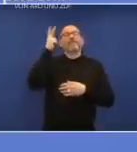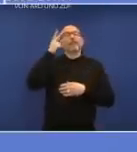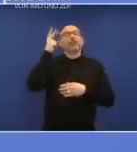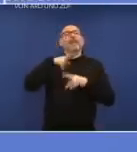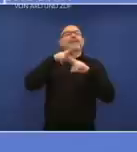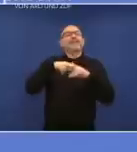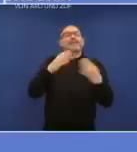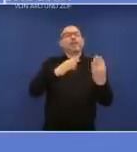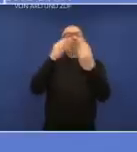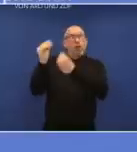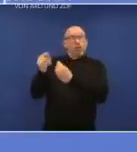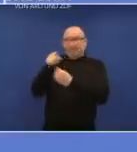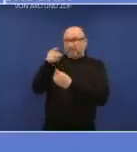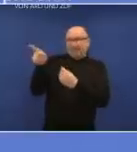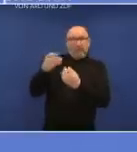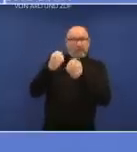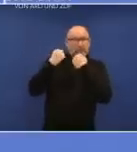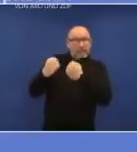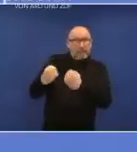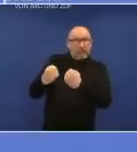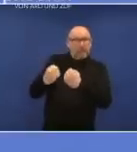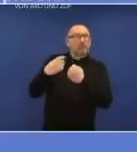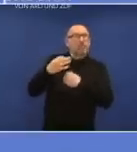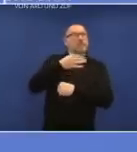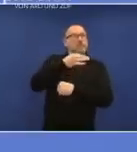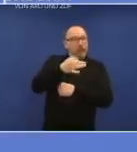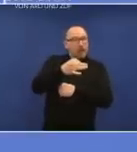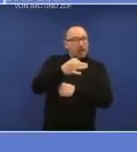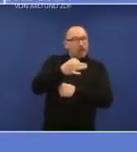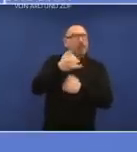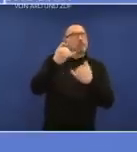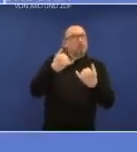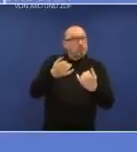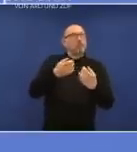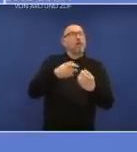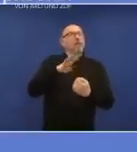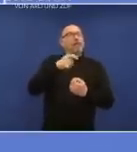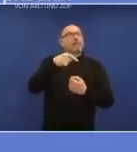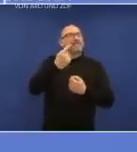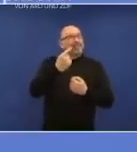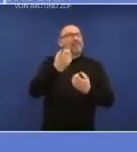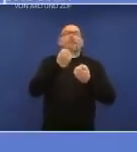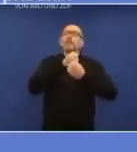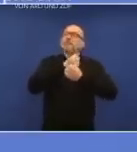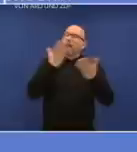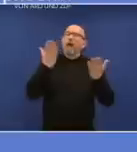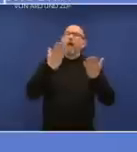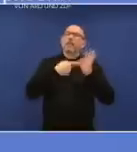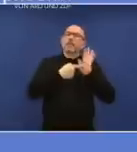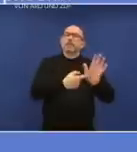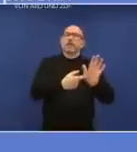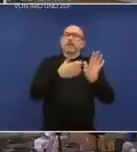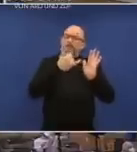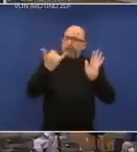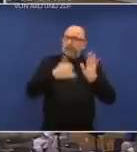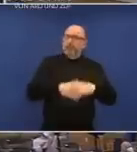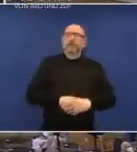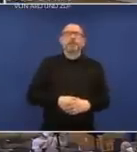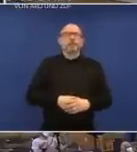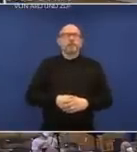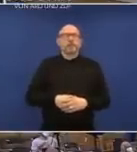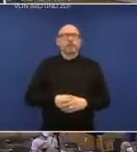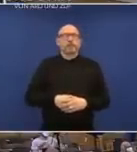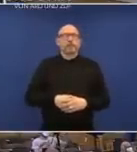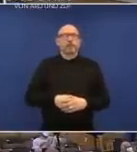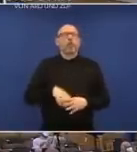übernommen wurde. Und das, glaube ich, kann das BMG, hat das BMG jetzt erneut sehr klar dargelegt. Kurze Nachfrage jetzt an die